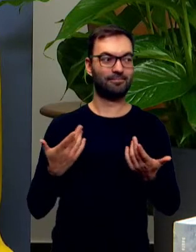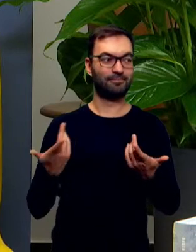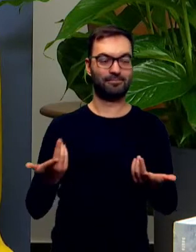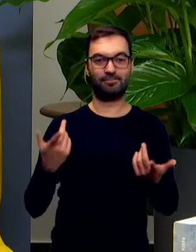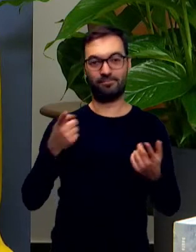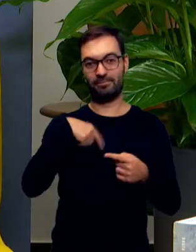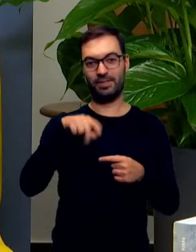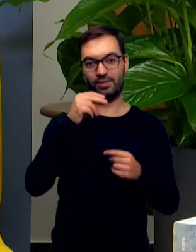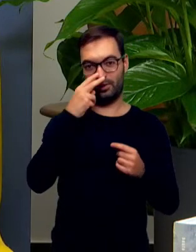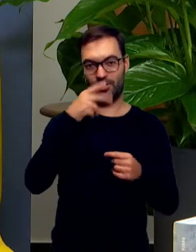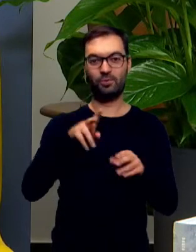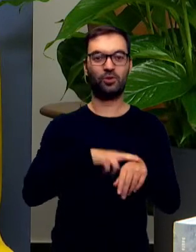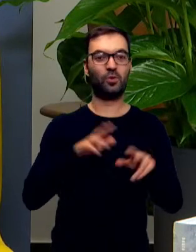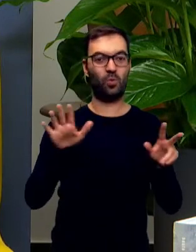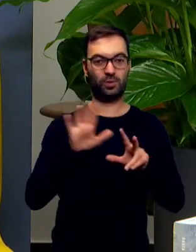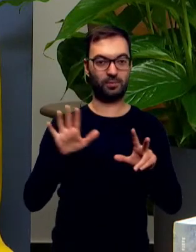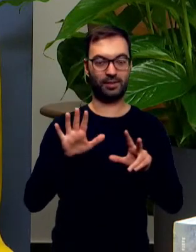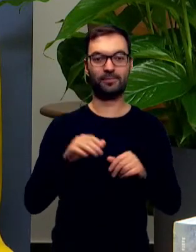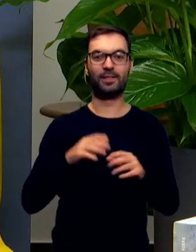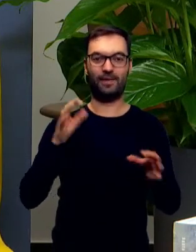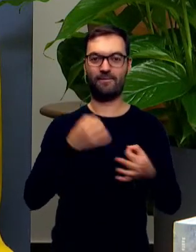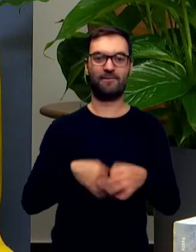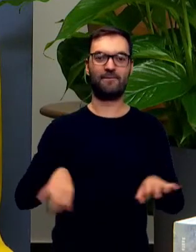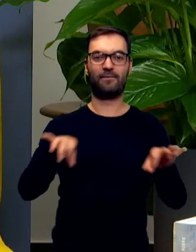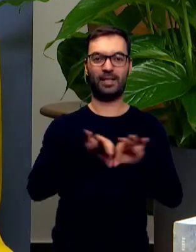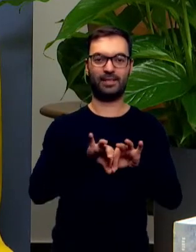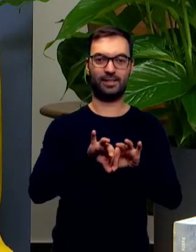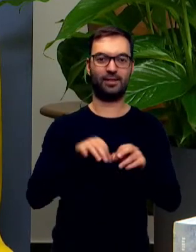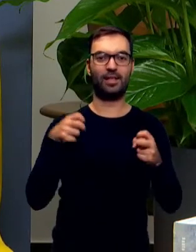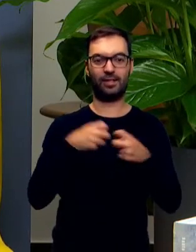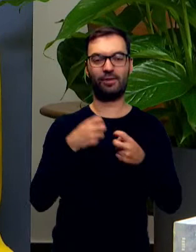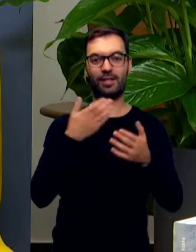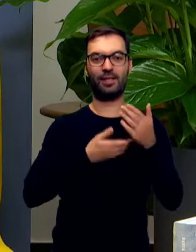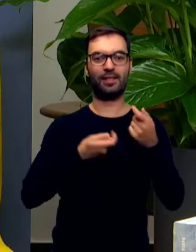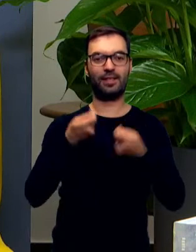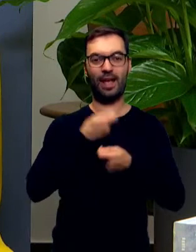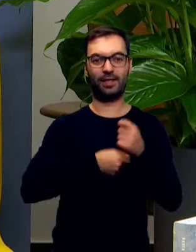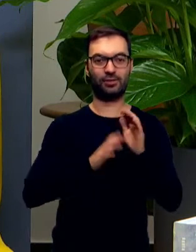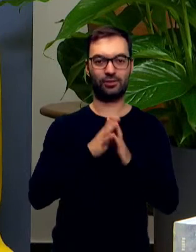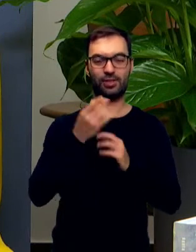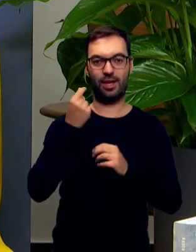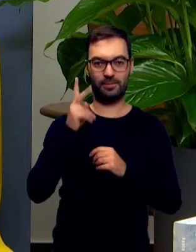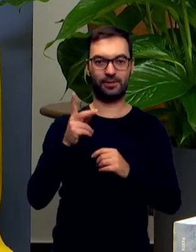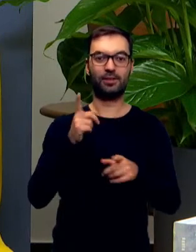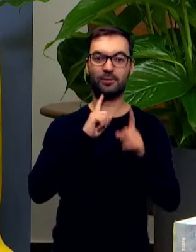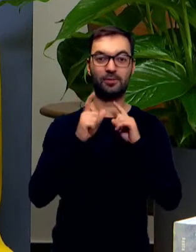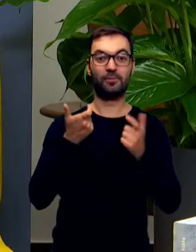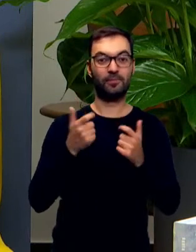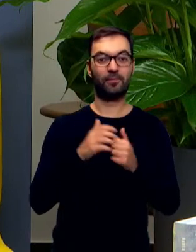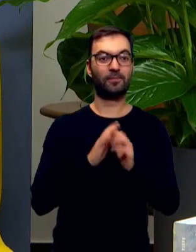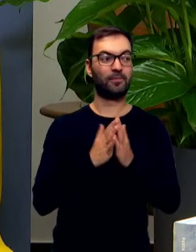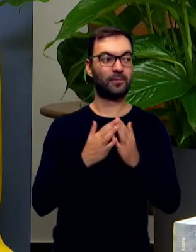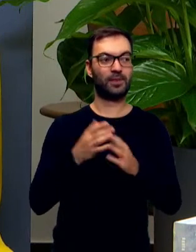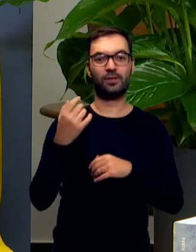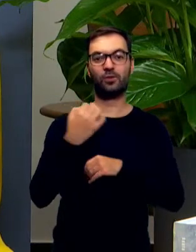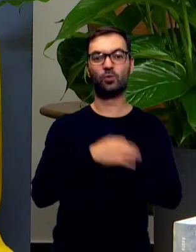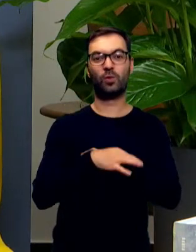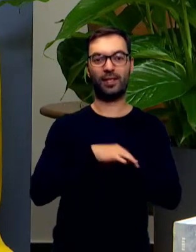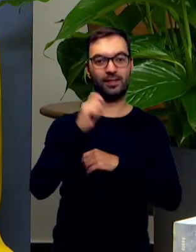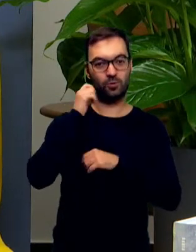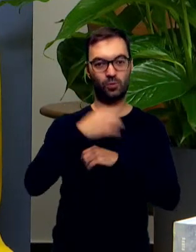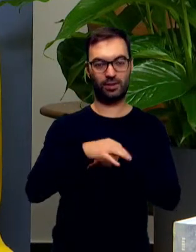i my się jeszcze widzimy o 20:00, to będzie wielki finał wirtualnych targów książki Empiku. Będziemy rozmawiać o książce